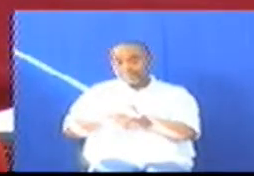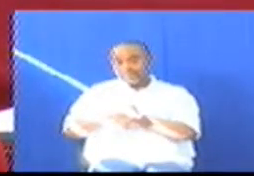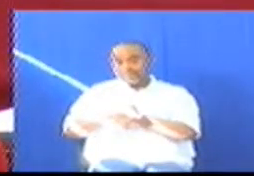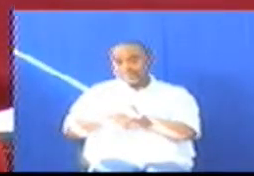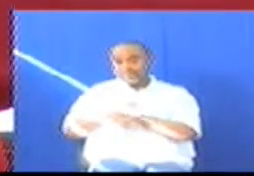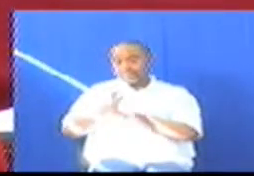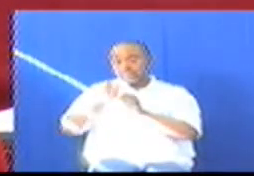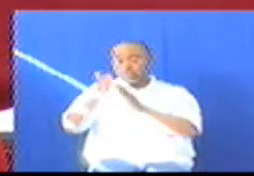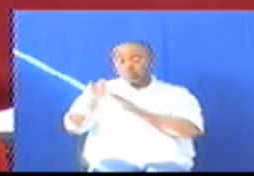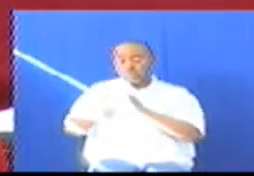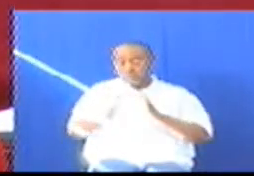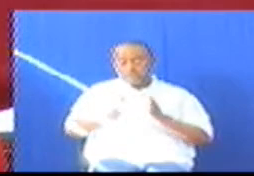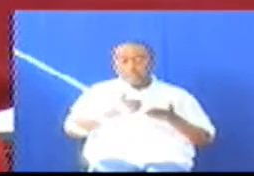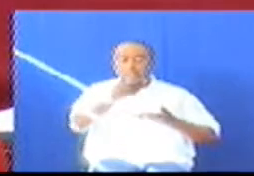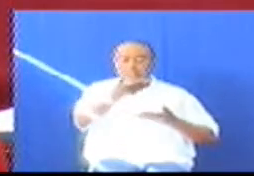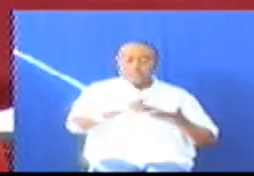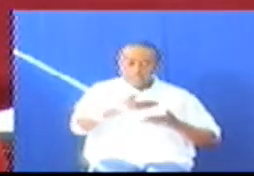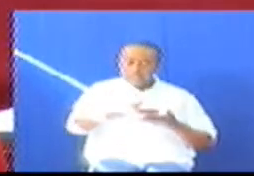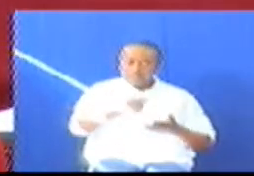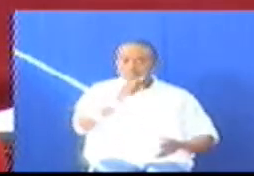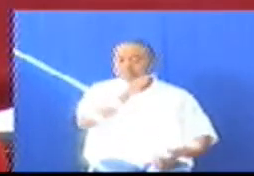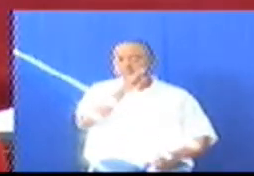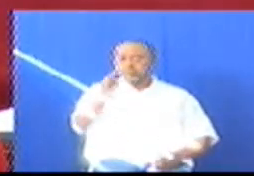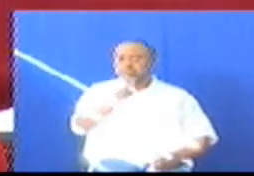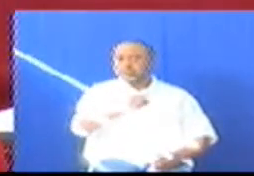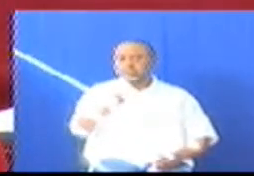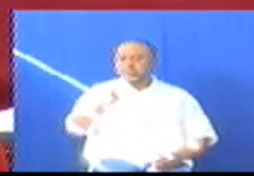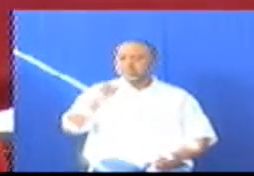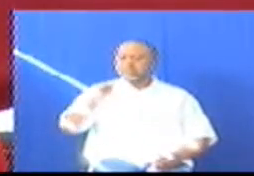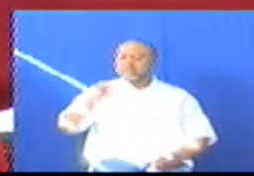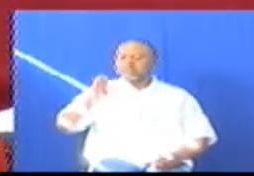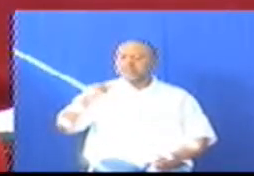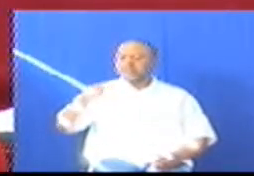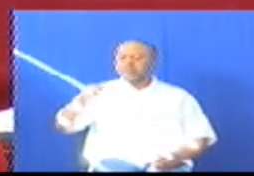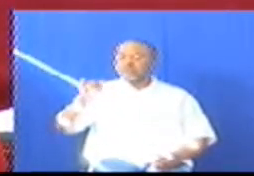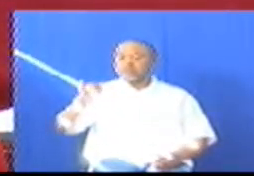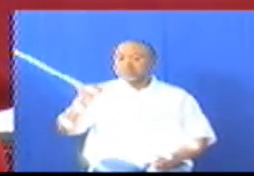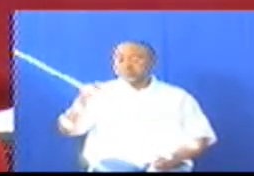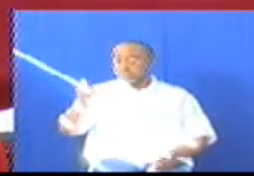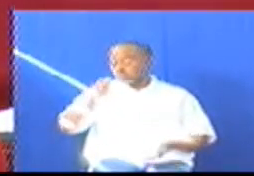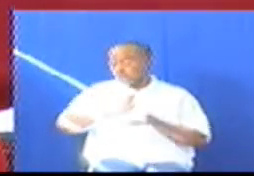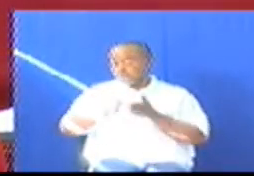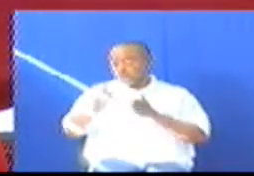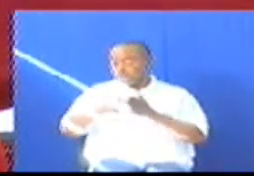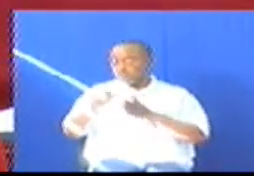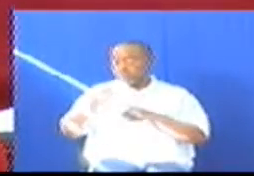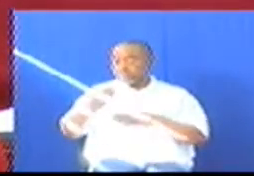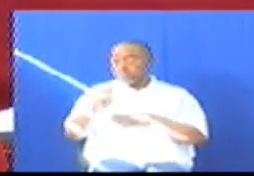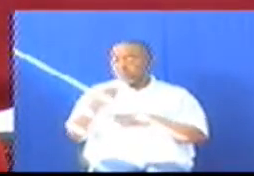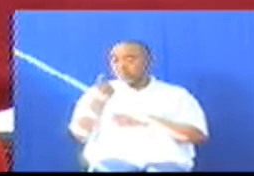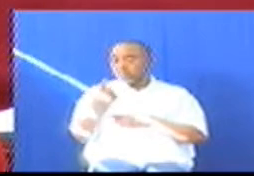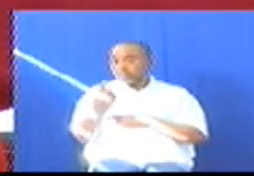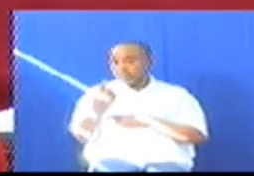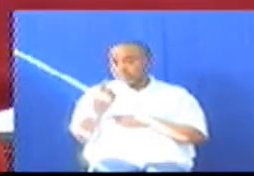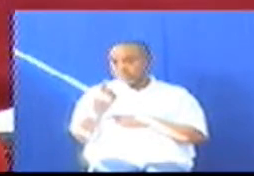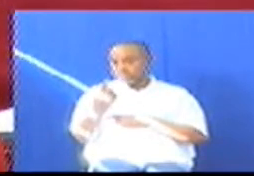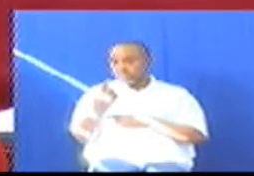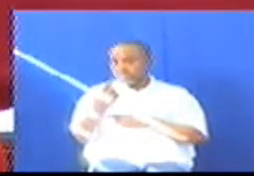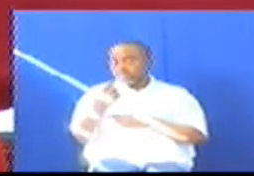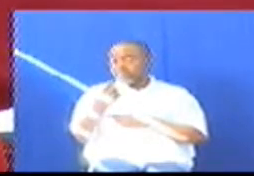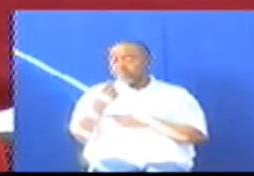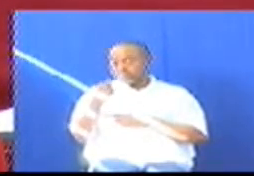uandaji wa nyaraka za zabuni kwa jumla ya shilingi bilioni 1 na milioni